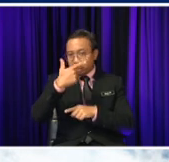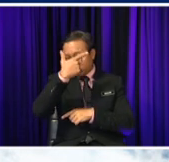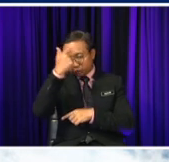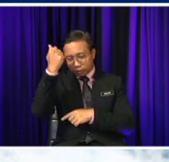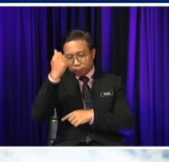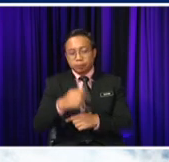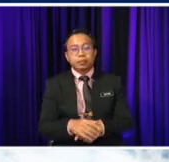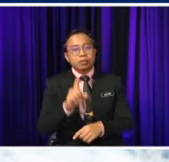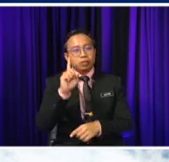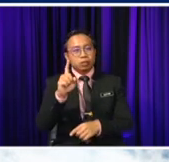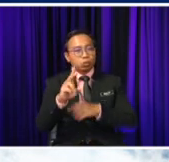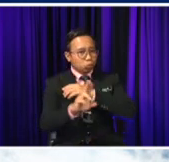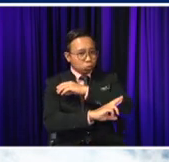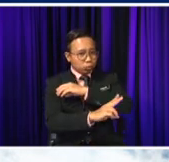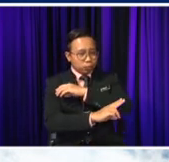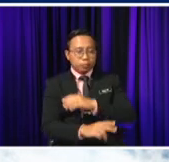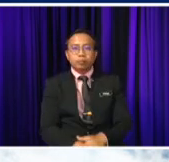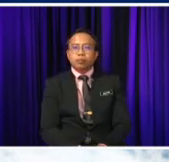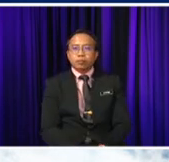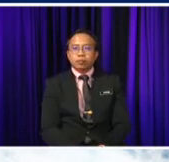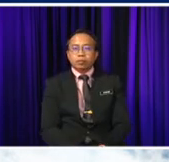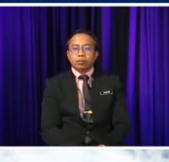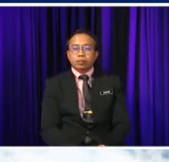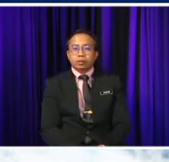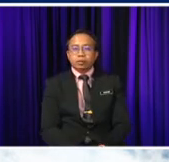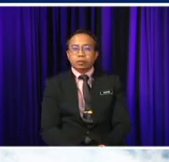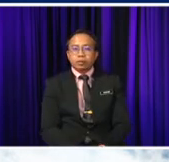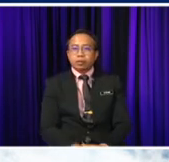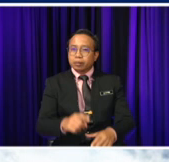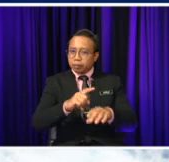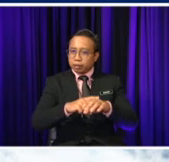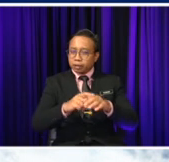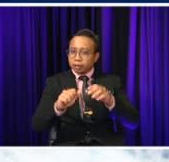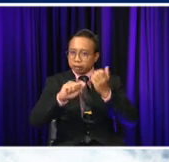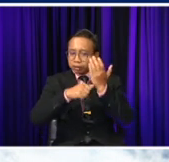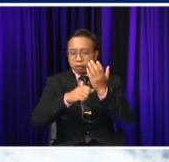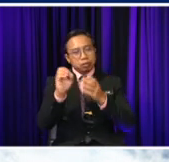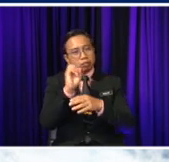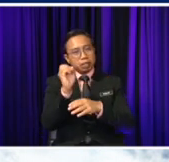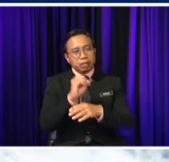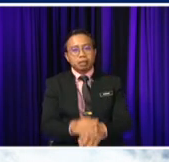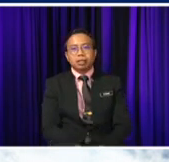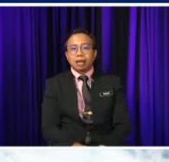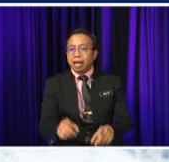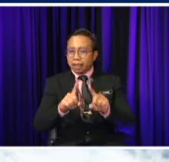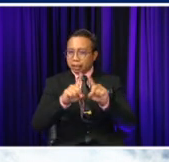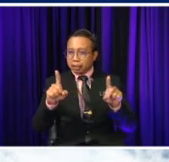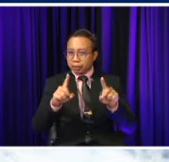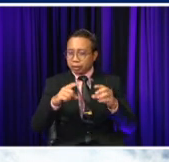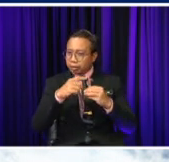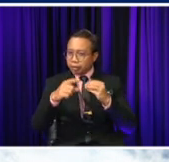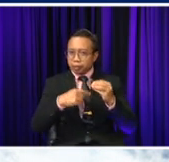sebab-sebab sesuatu hukum tuh ah jadi dia hukum itu pada asalnya tak ada baik oke tapi bila